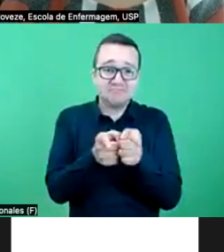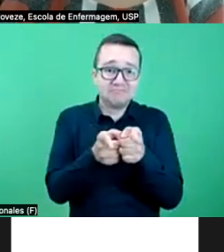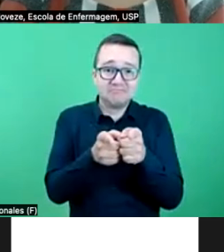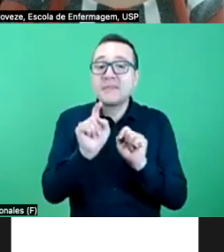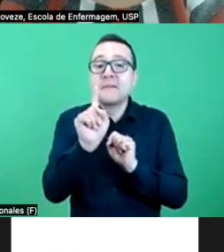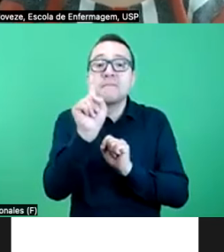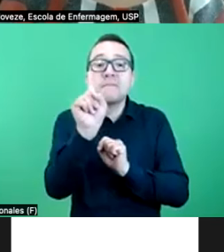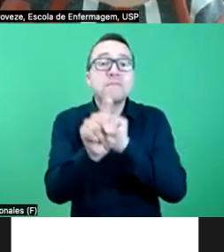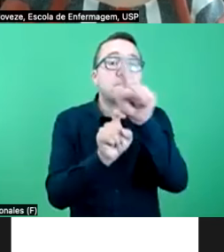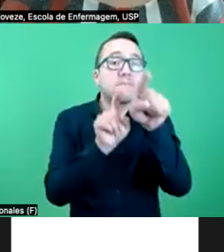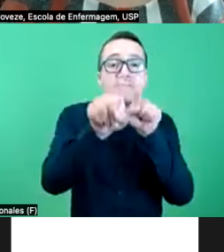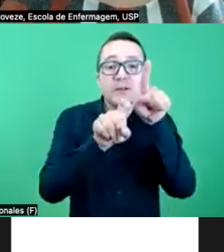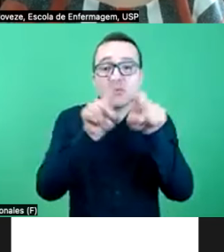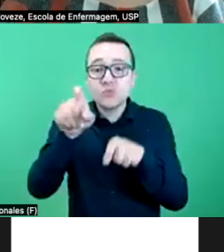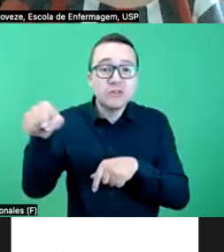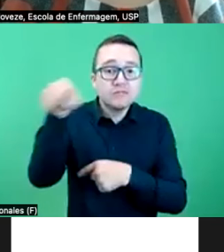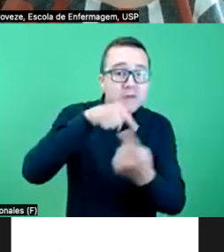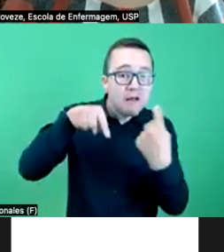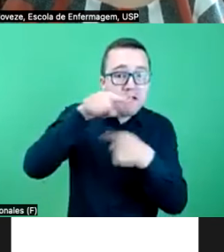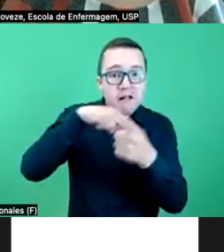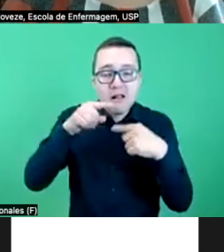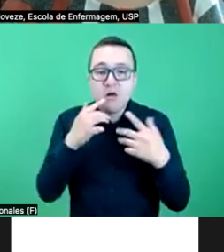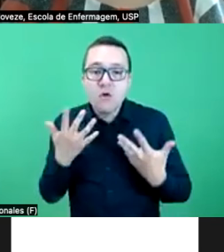pouvoir répondre à toutes ces questions.